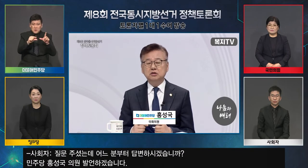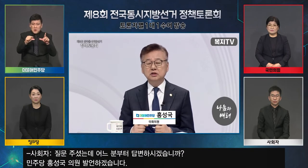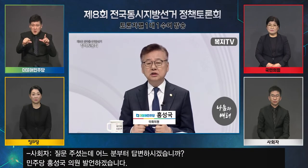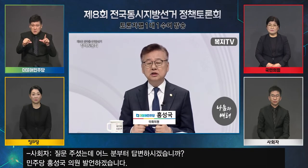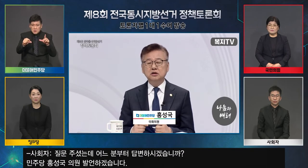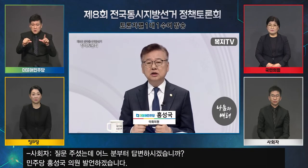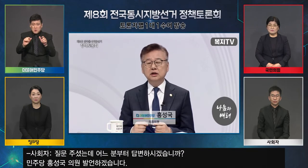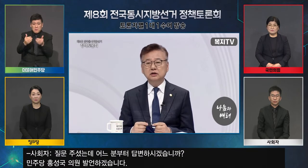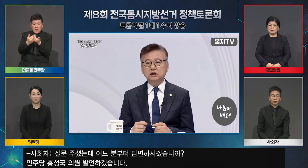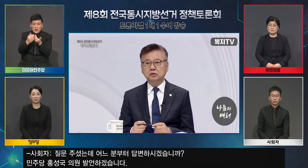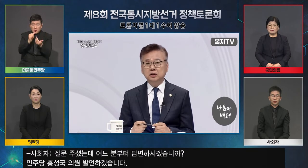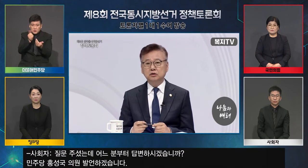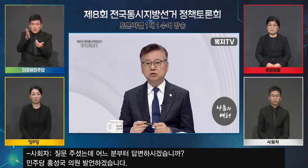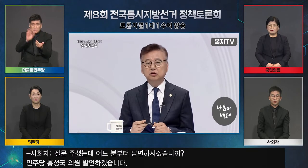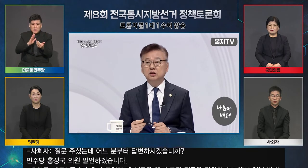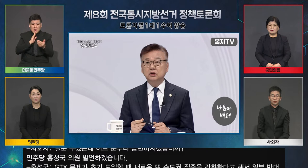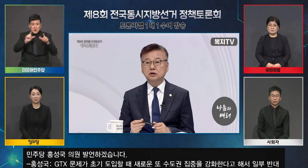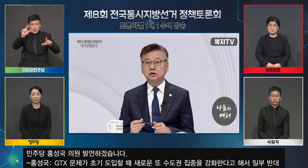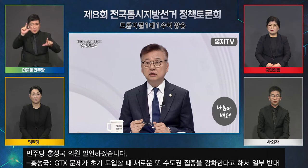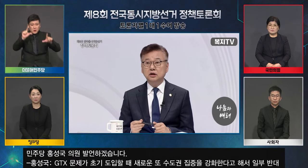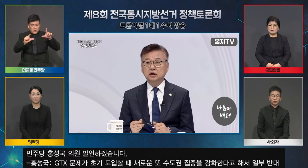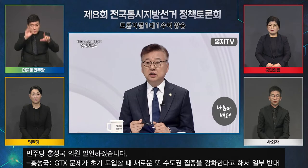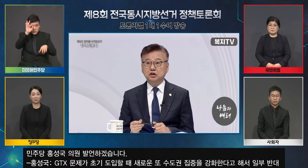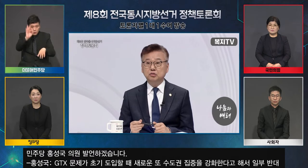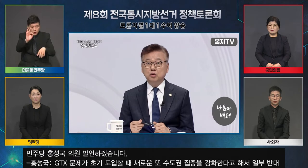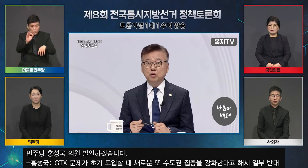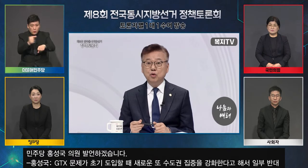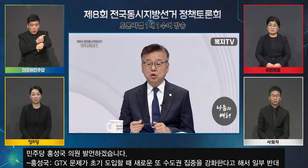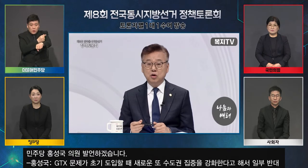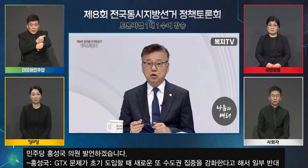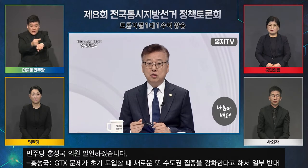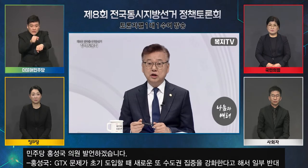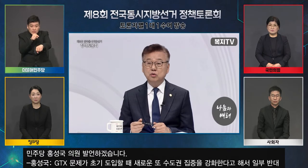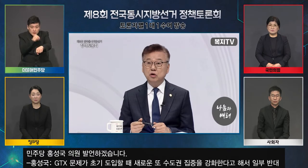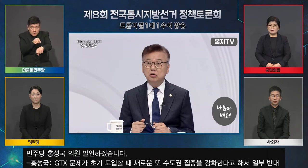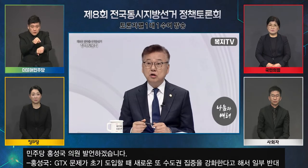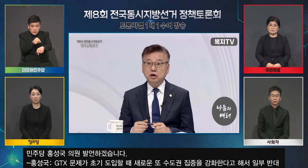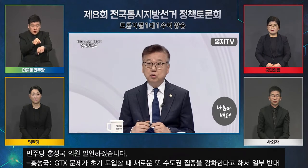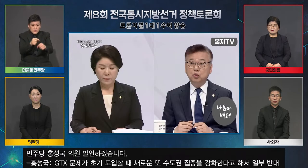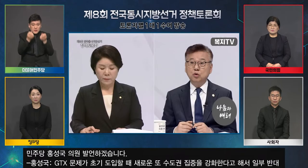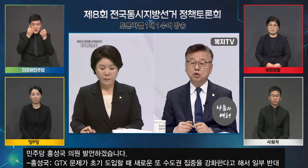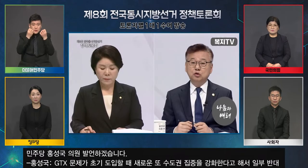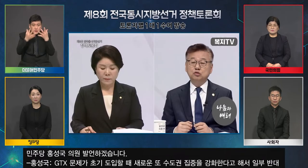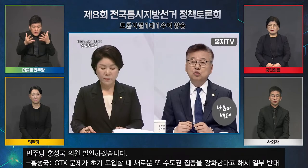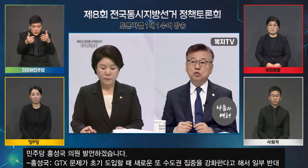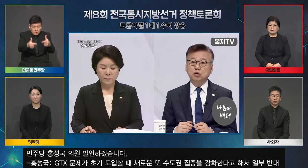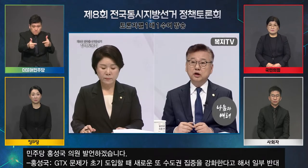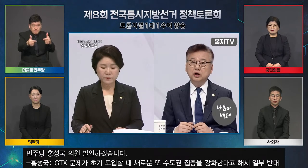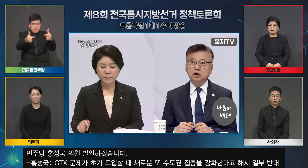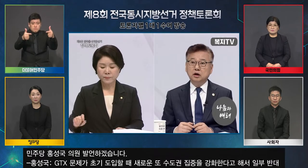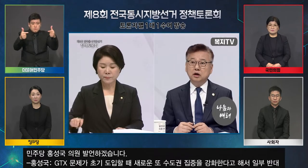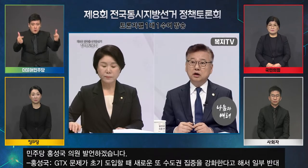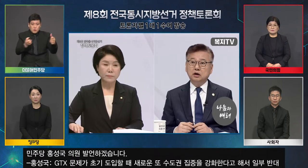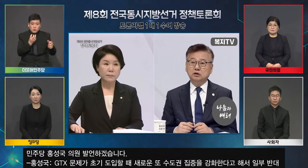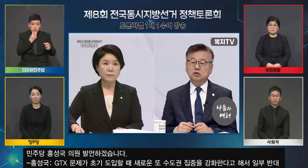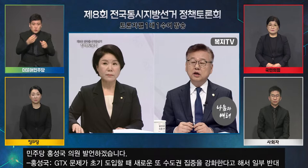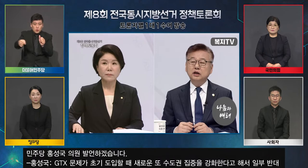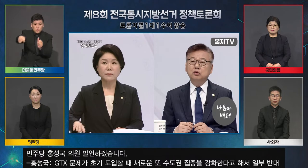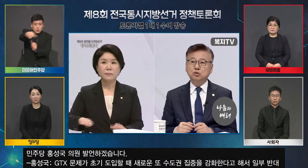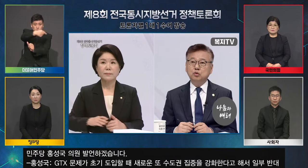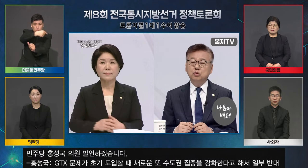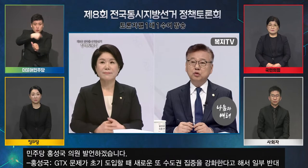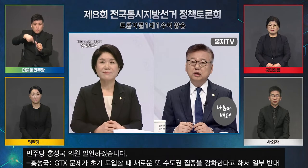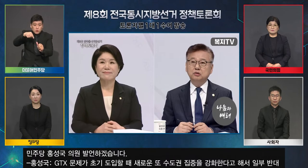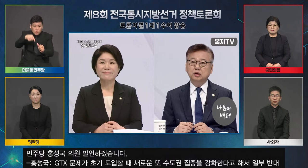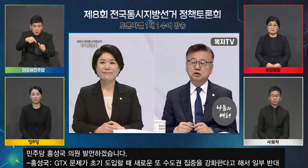현실을 인정한다는 차원에서 GTX를 대규모로 새로 건설하고 수도권에 전